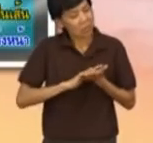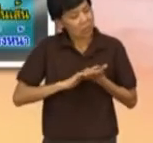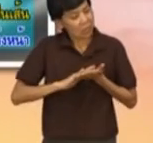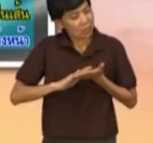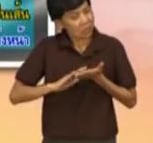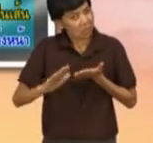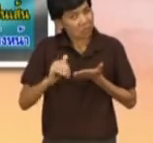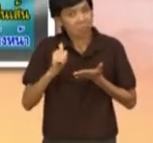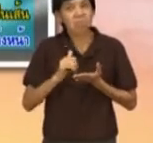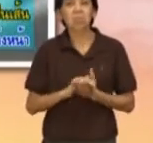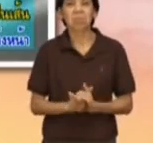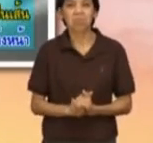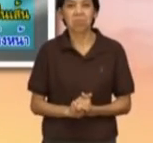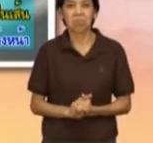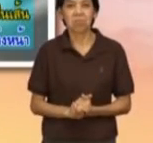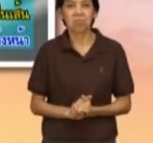ะ